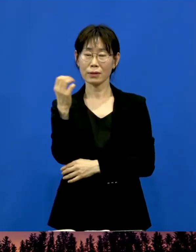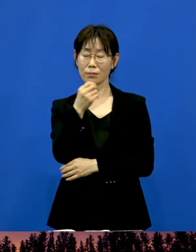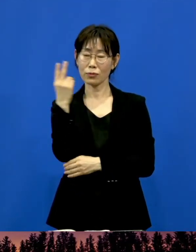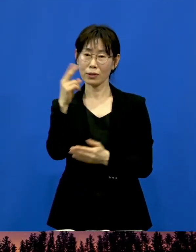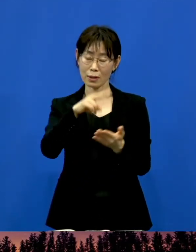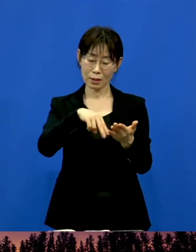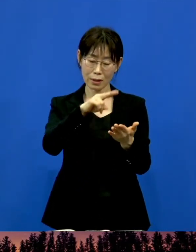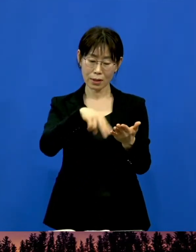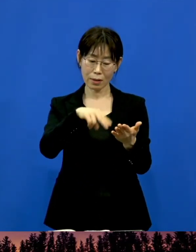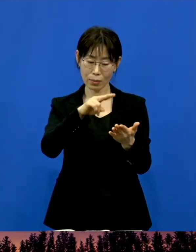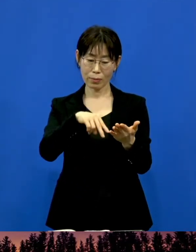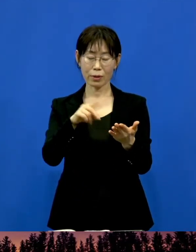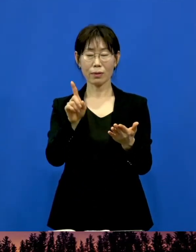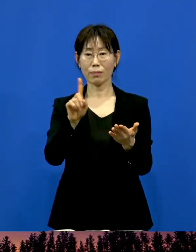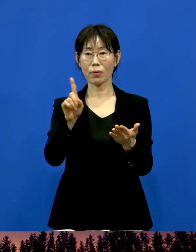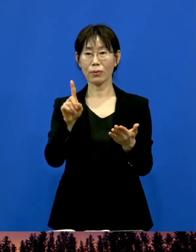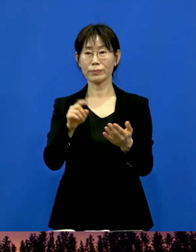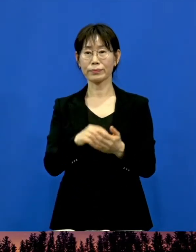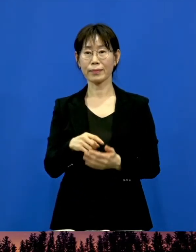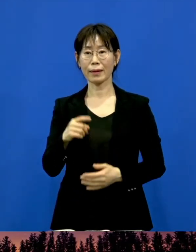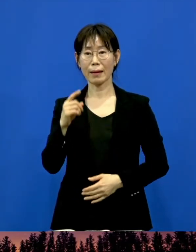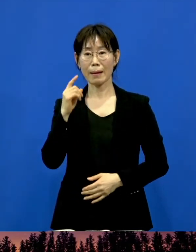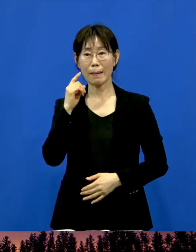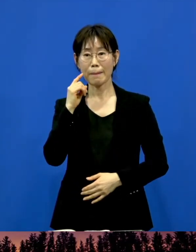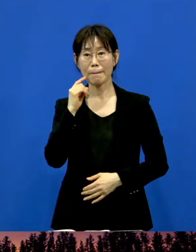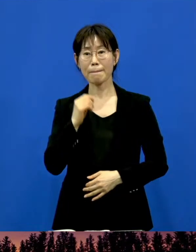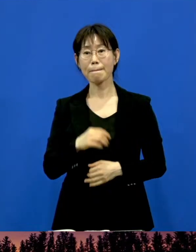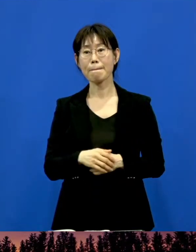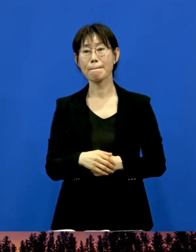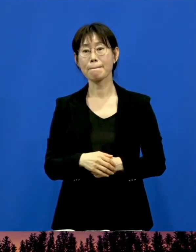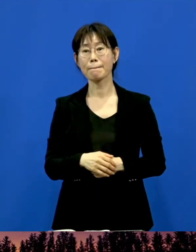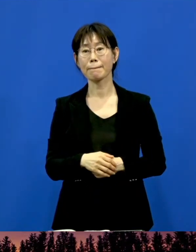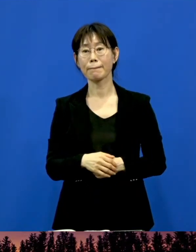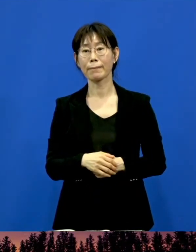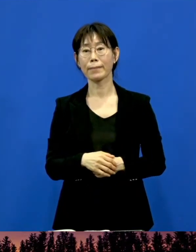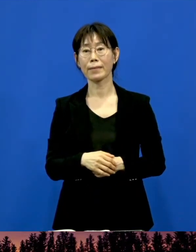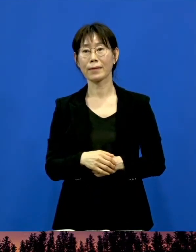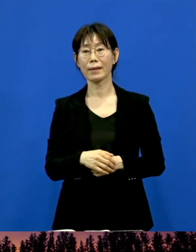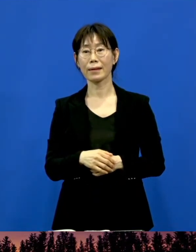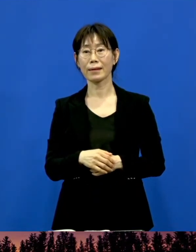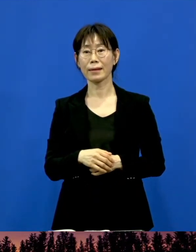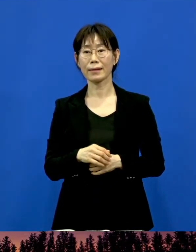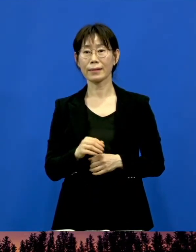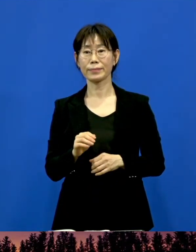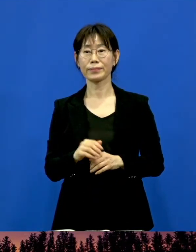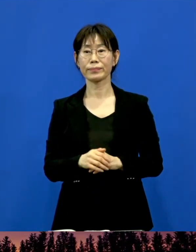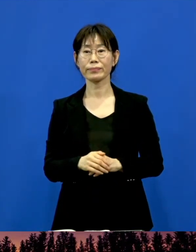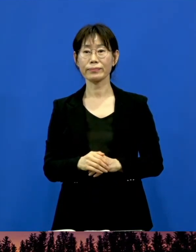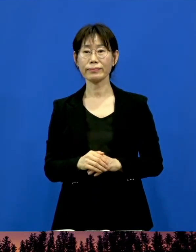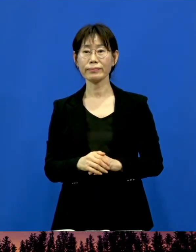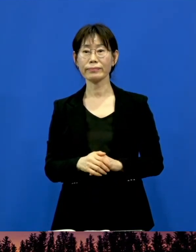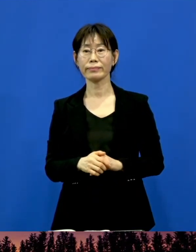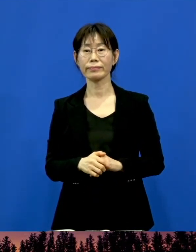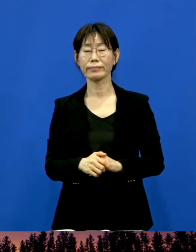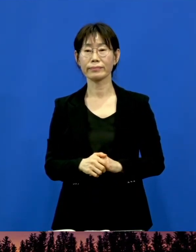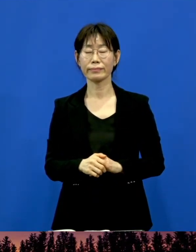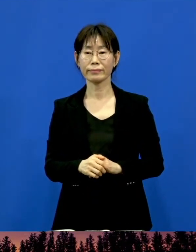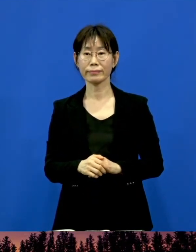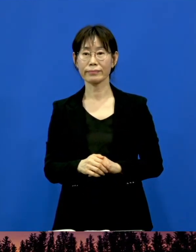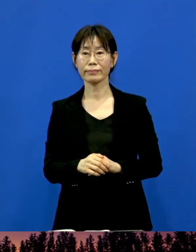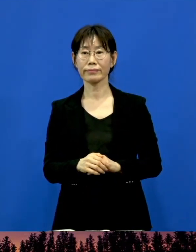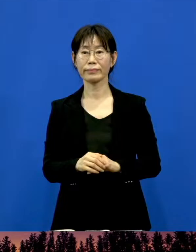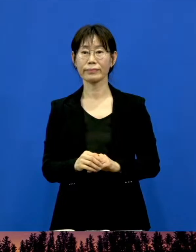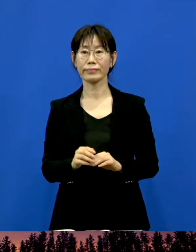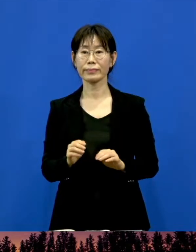자기가 만약에 다시 그 마약 중독된 분들이에요. 다 그